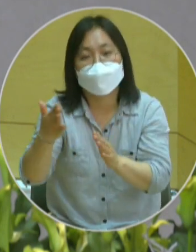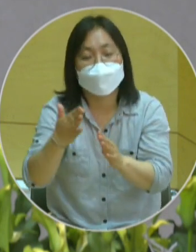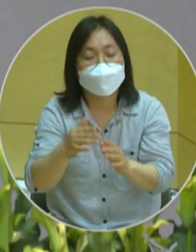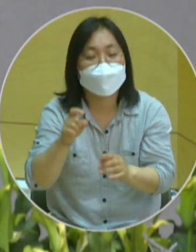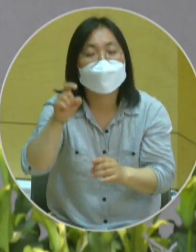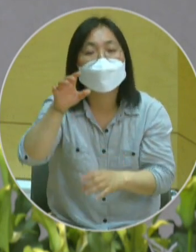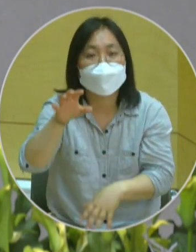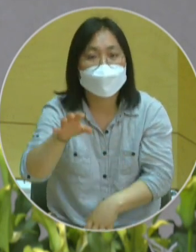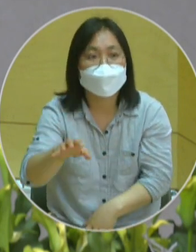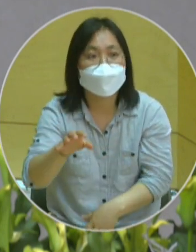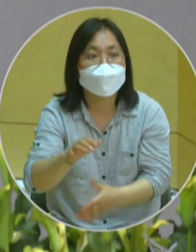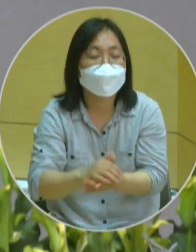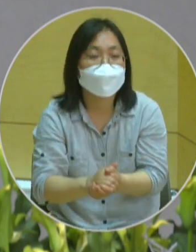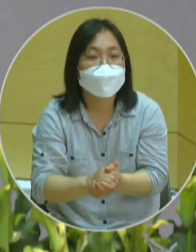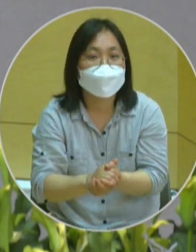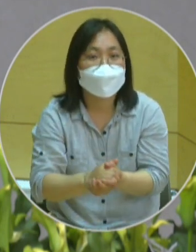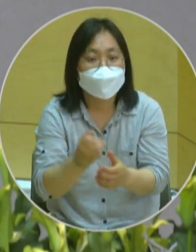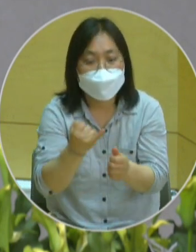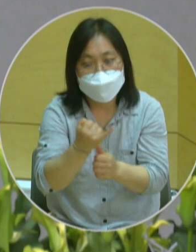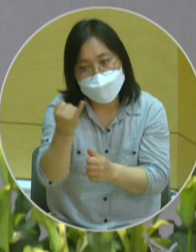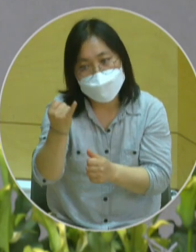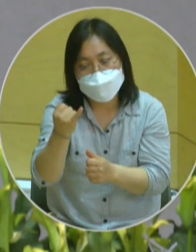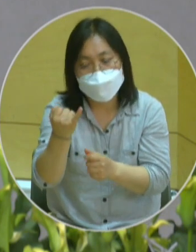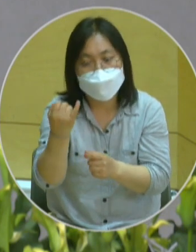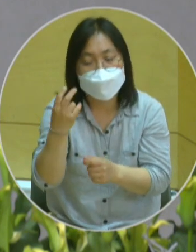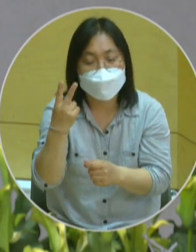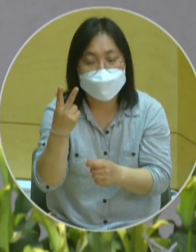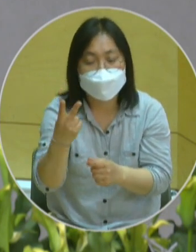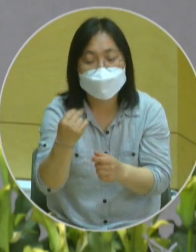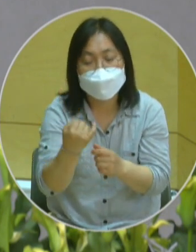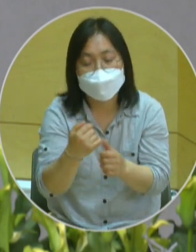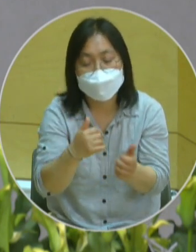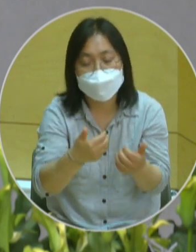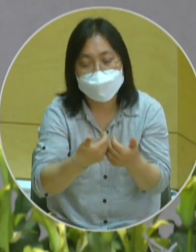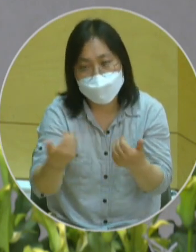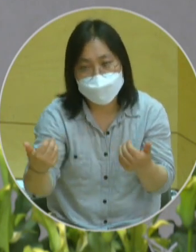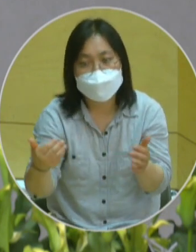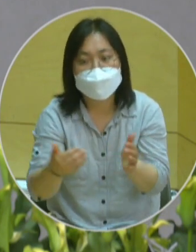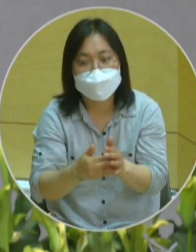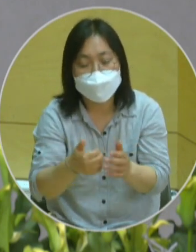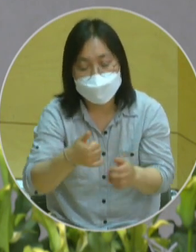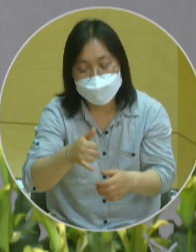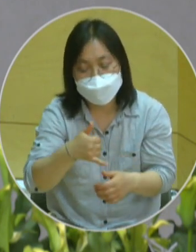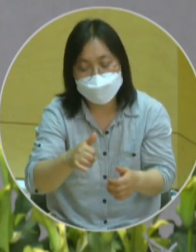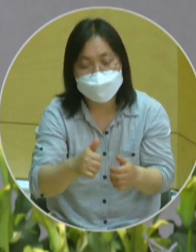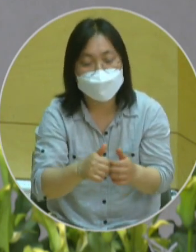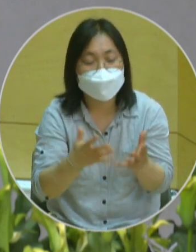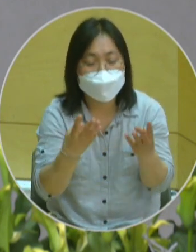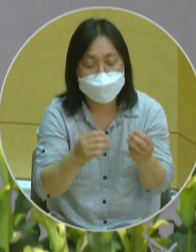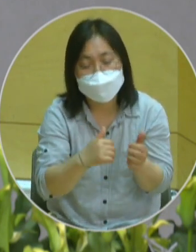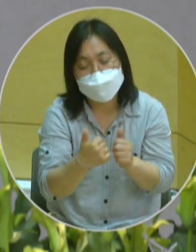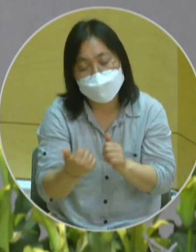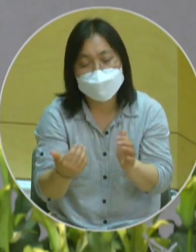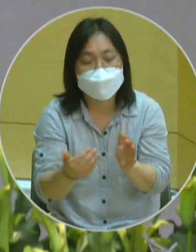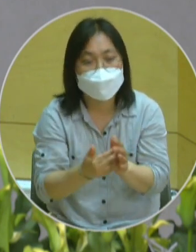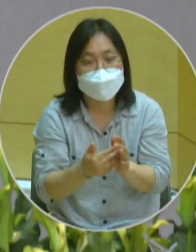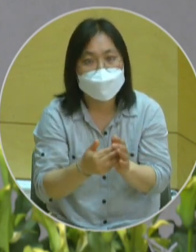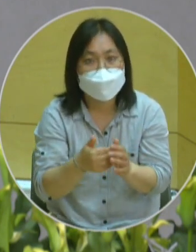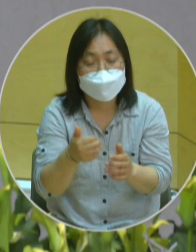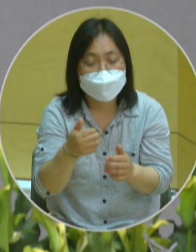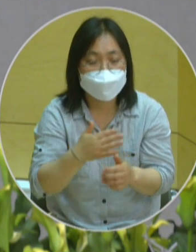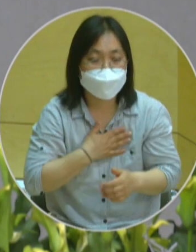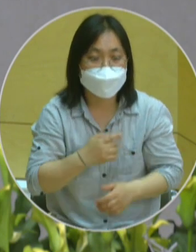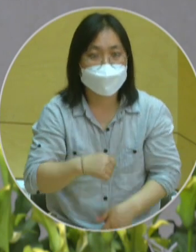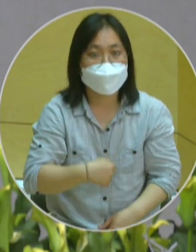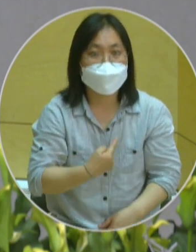그는 거기서 아내를 두 번 사별했어요. 자녀들도 많이 잃어버렸어요. 그리고 그